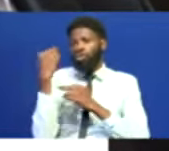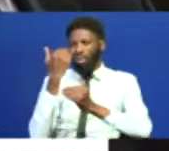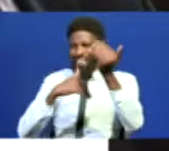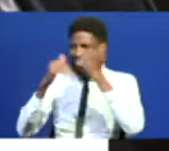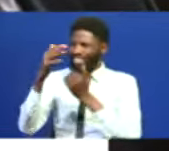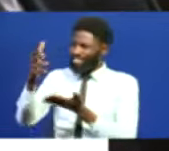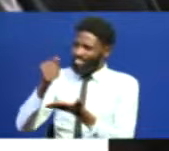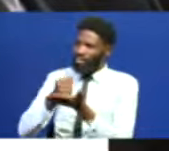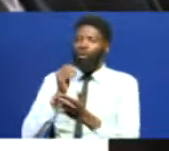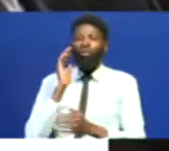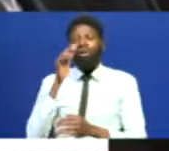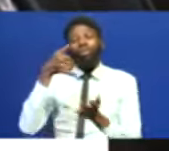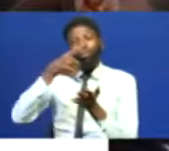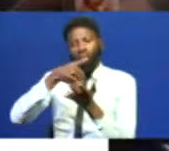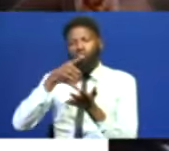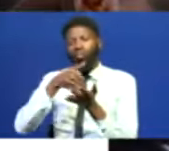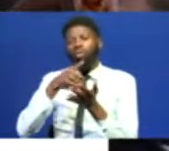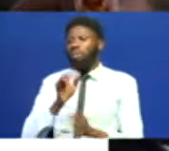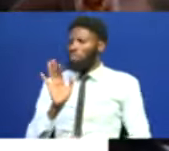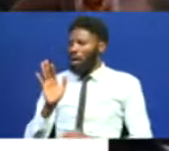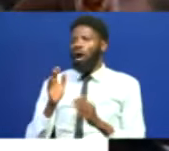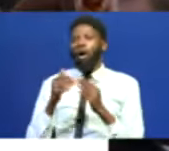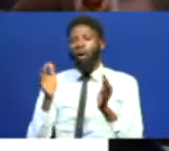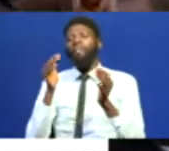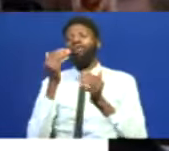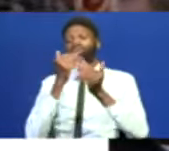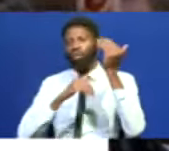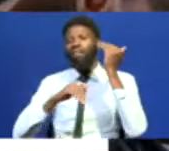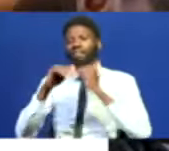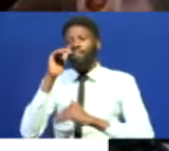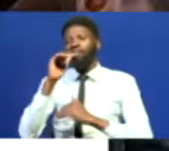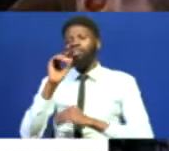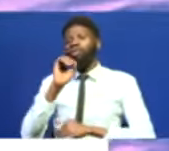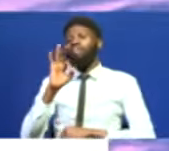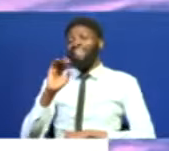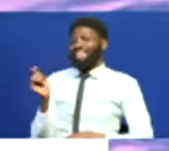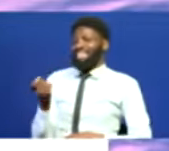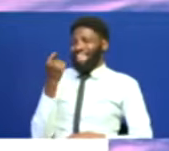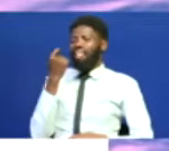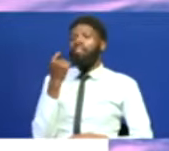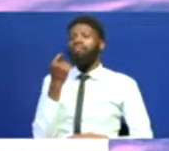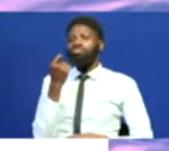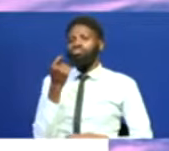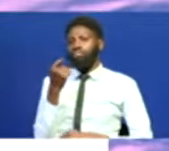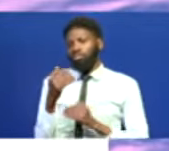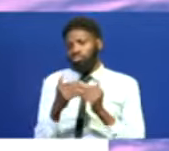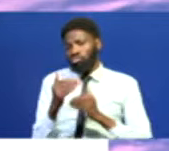kuwasajili wanafunzi katika mwaka wa kimasomo utakaoanza mwezi ujao.